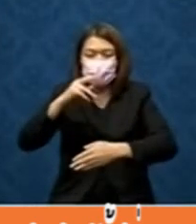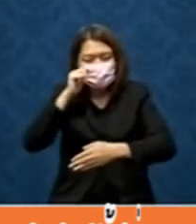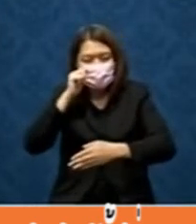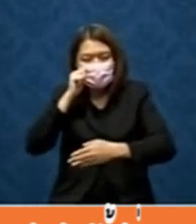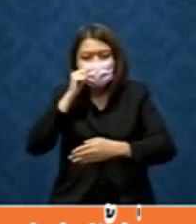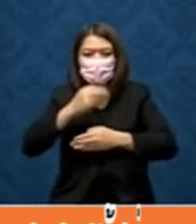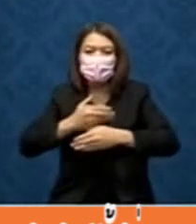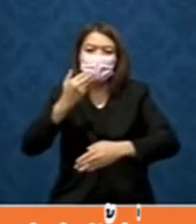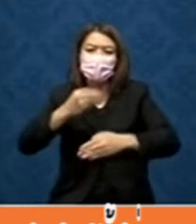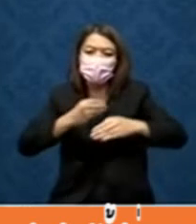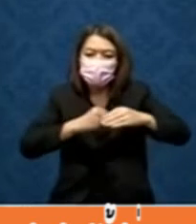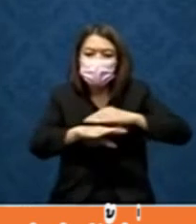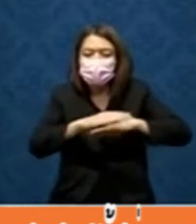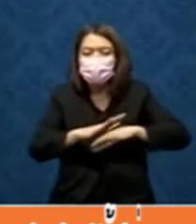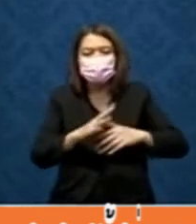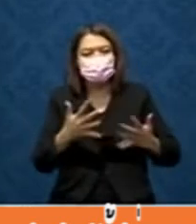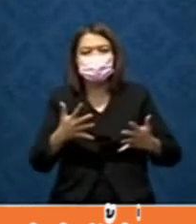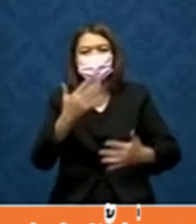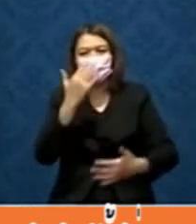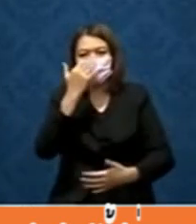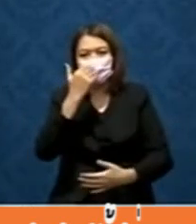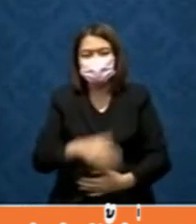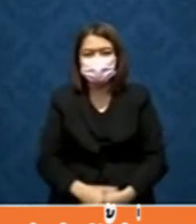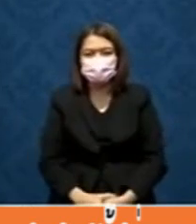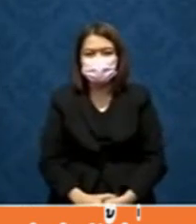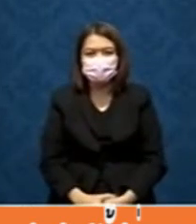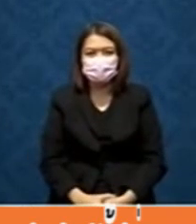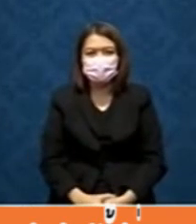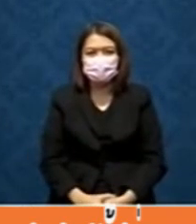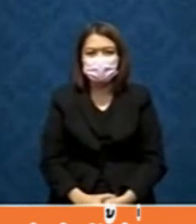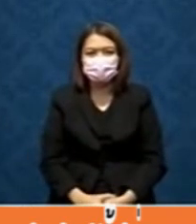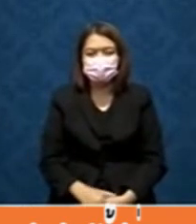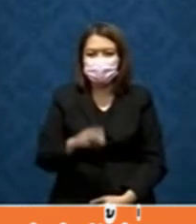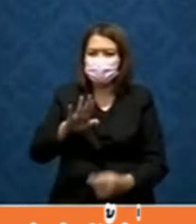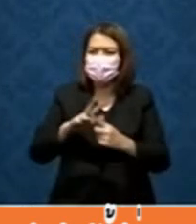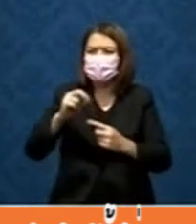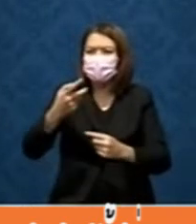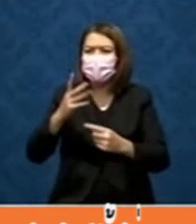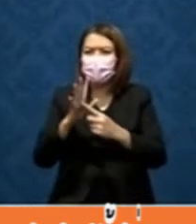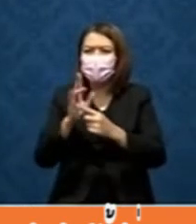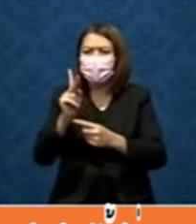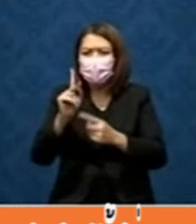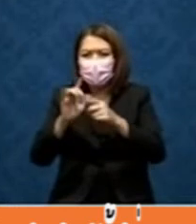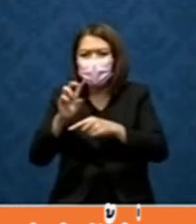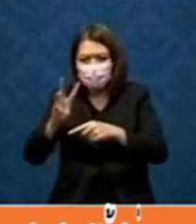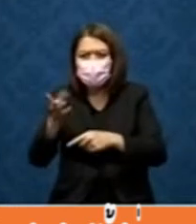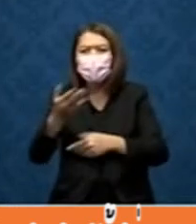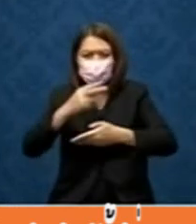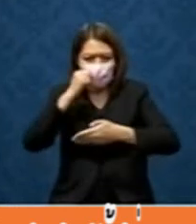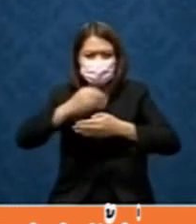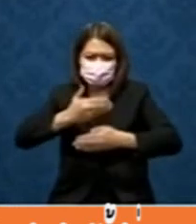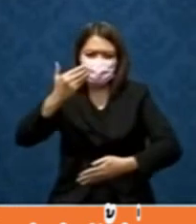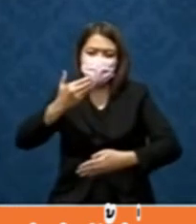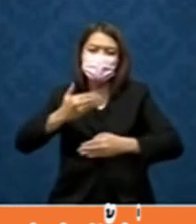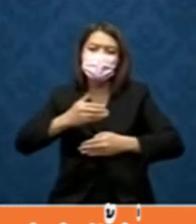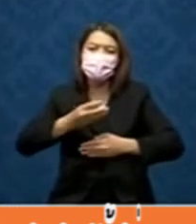บแตต้ผมเรีท้โานครับประตูน้ำบางเก้าทจัวดองทองผมขอให้มีการรบ